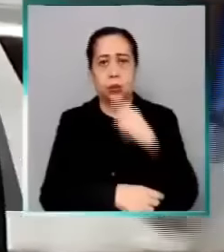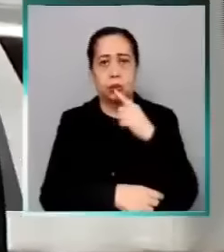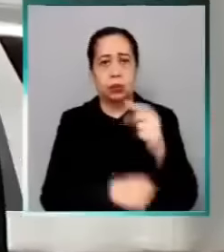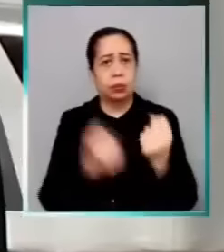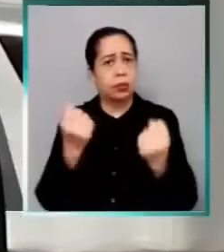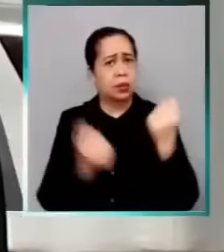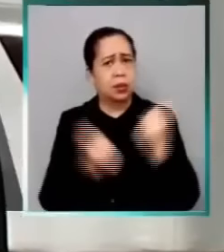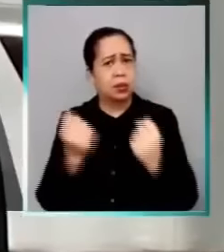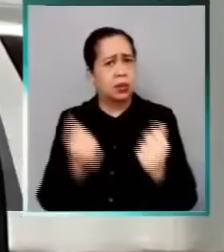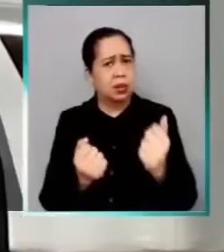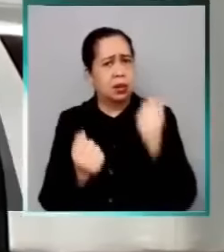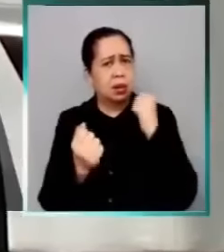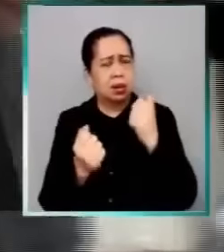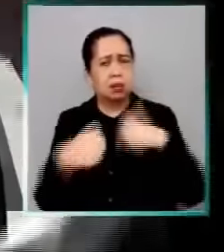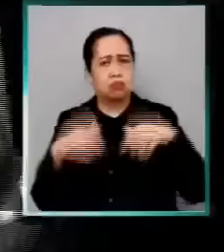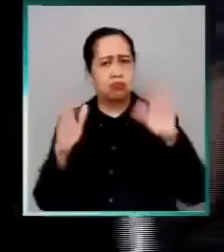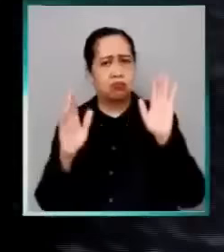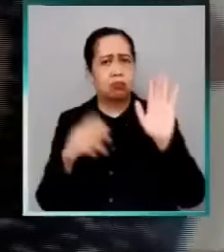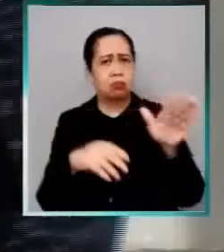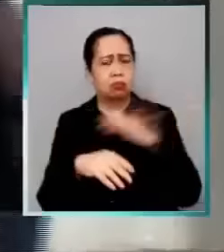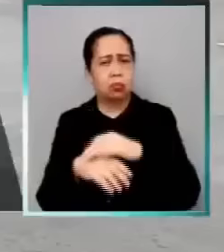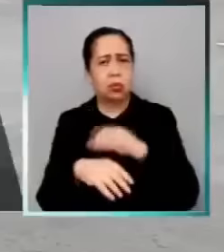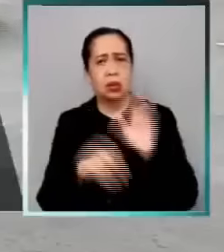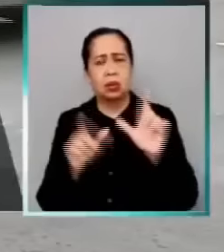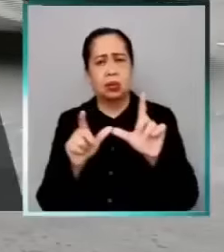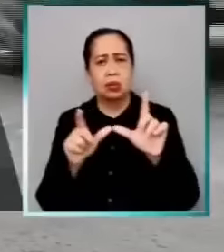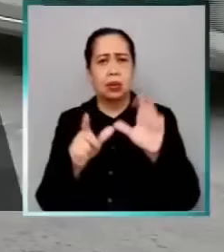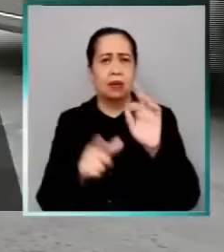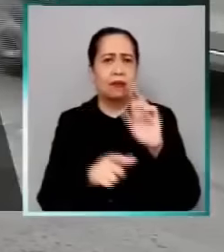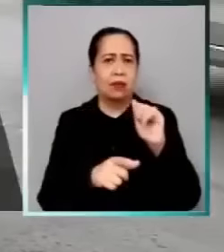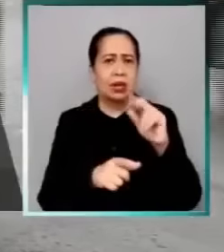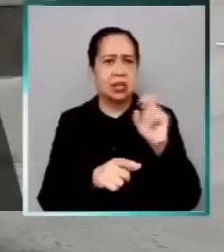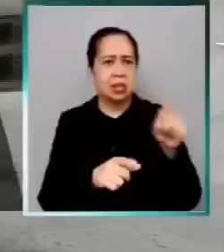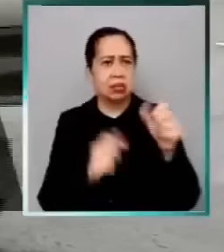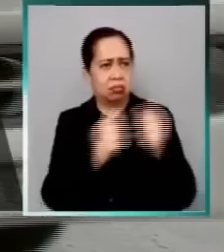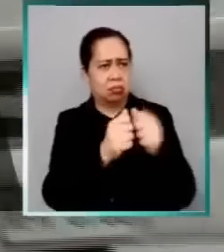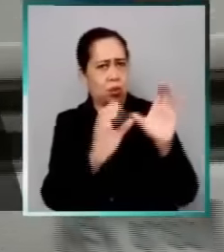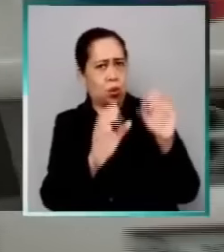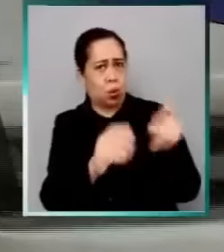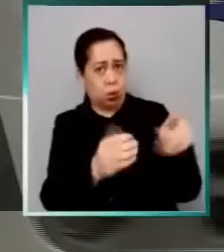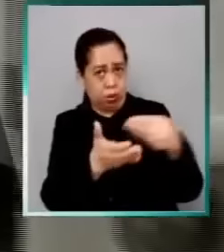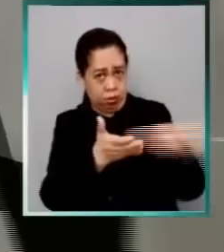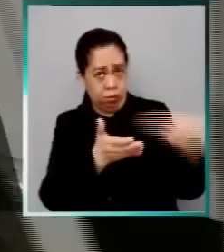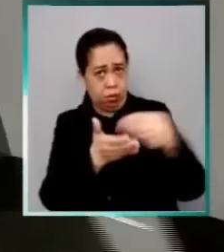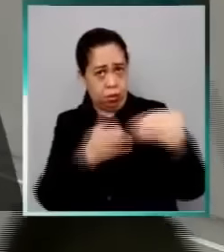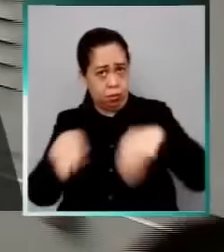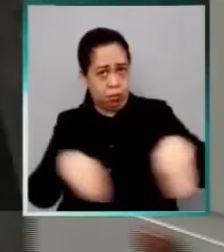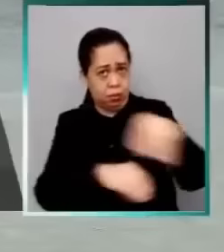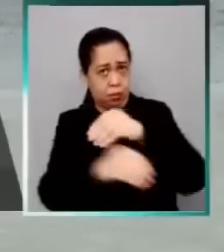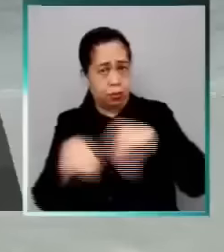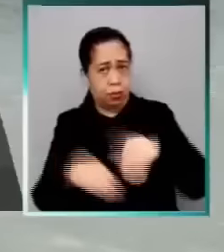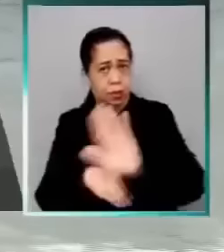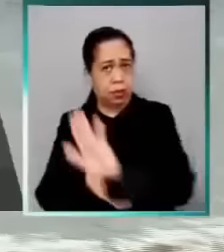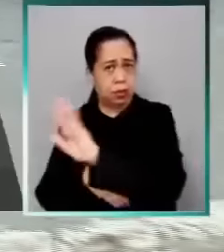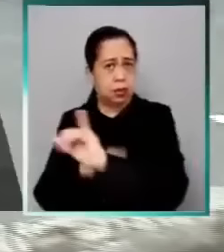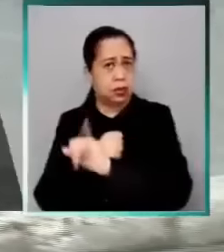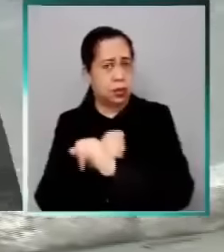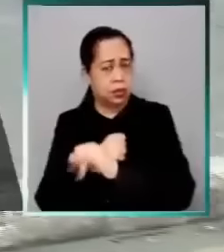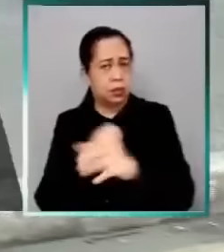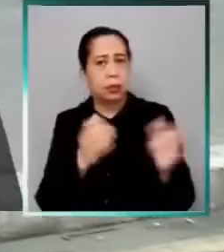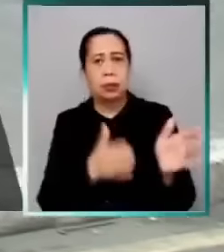nilang isuko ang kanilang mga prangkisa sa mga co-op na siyang bibili ng mga pamalit sa mga jeepney at sa planong